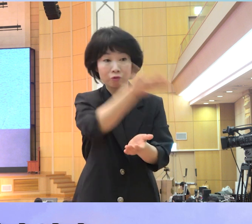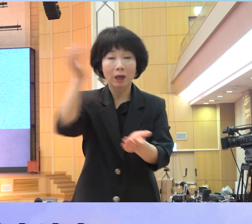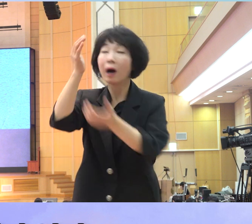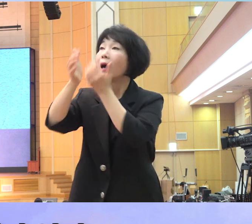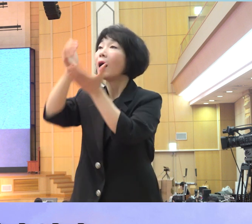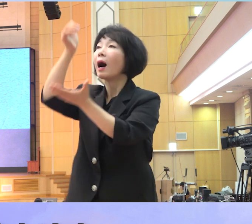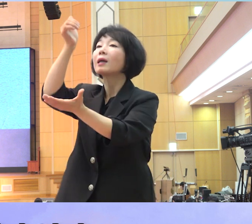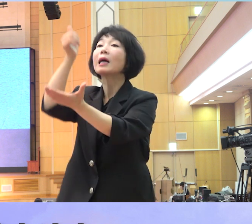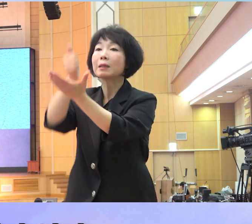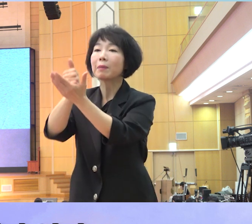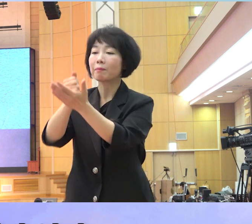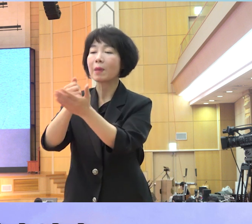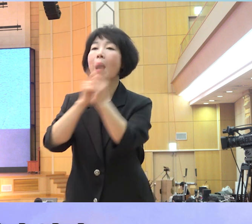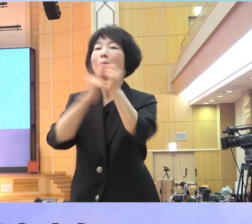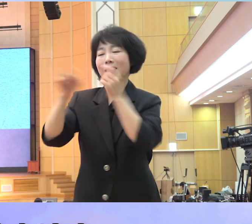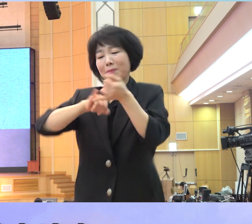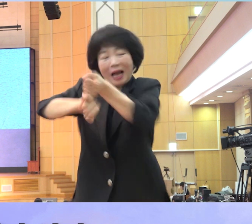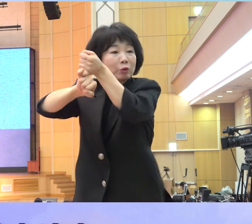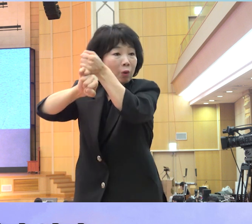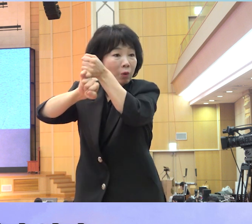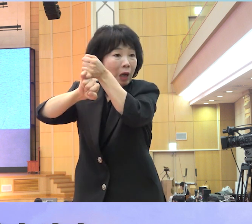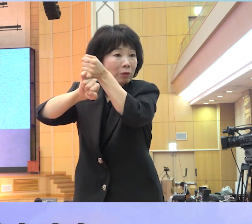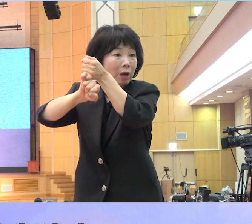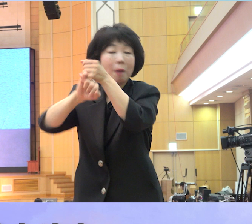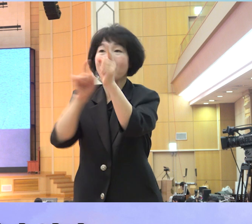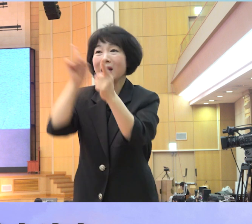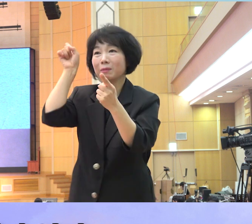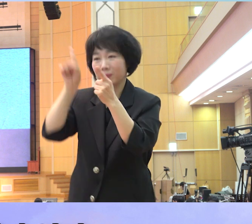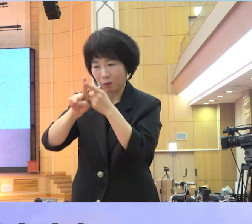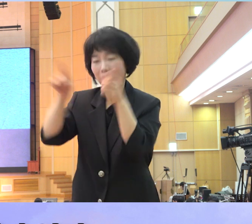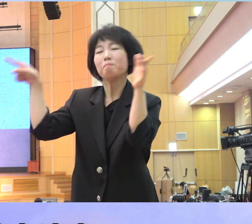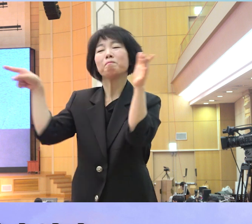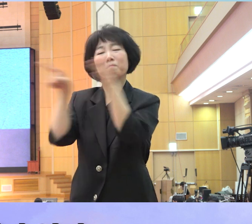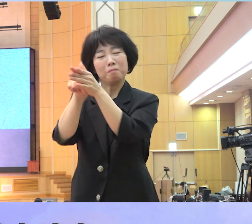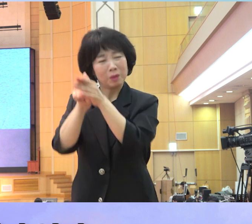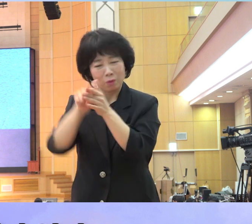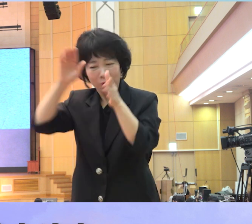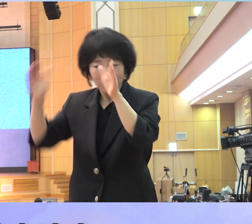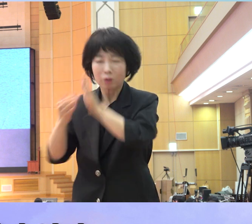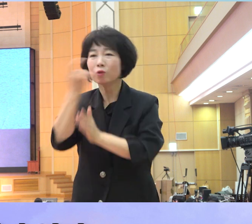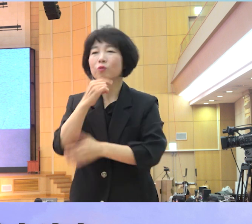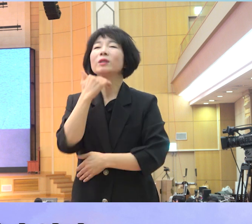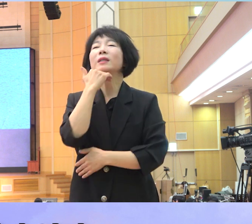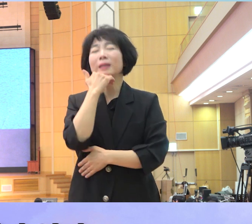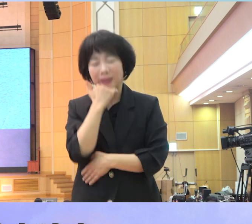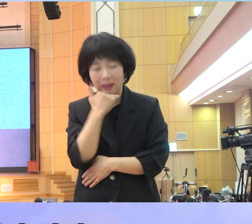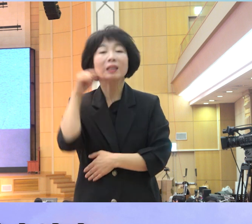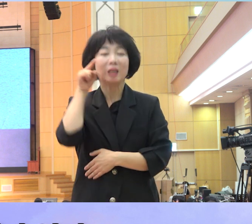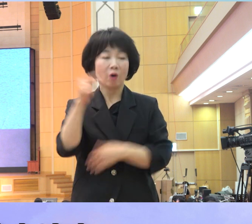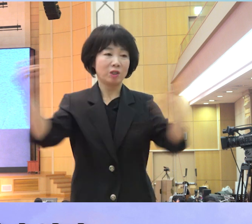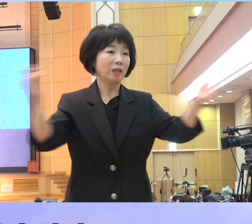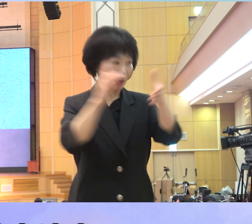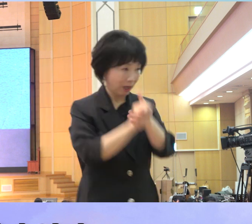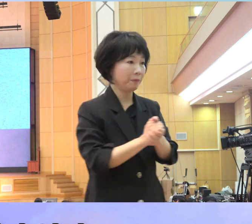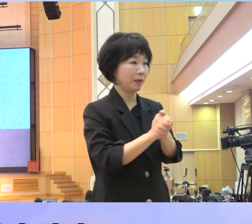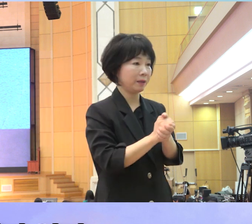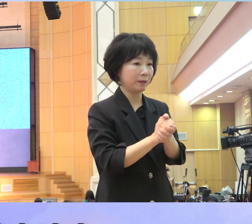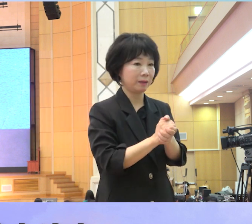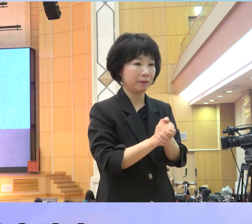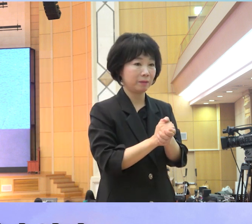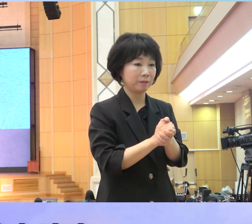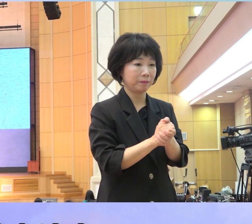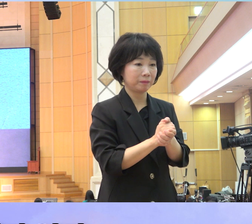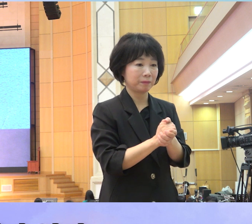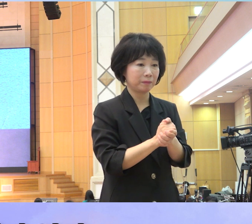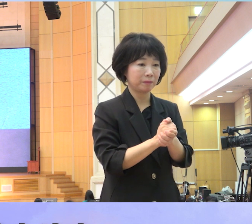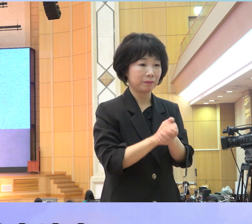하나님의 약속을 믿고 그 약속이 이루어지기를 기다리는 것. 할렐루야. 그래서 우리는 아까도